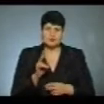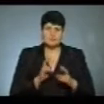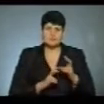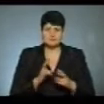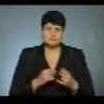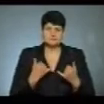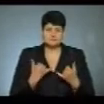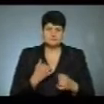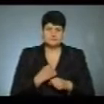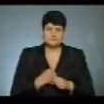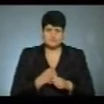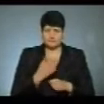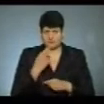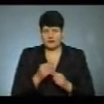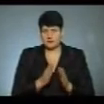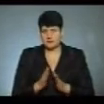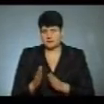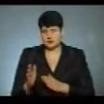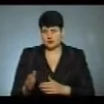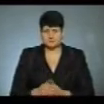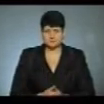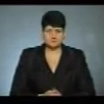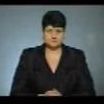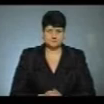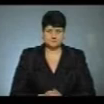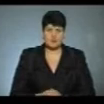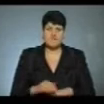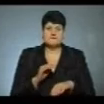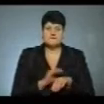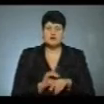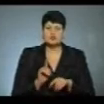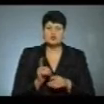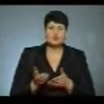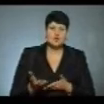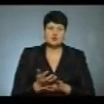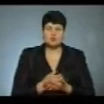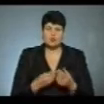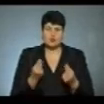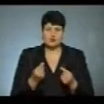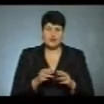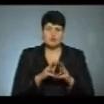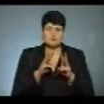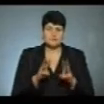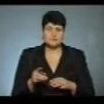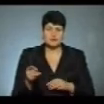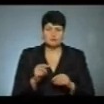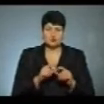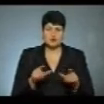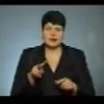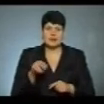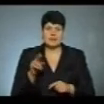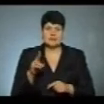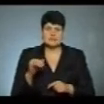зараз працює в звичному режимі. Факти щодо збору коштів на освячення Тернопільської школи-ліцею